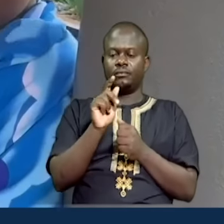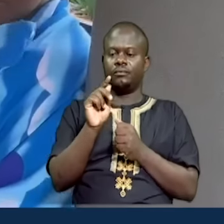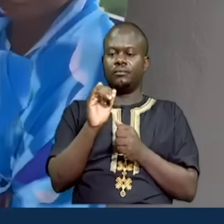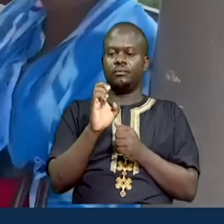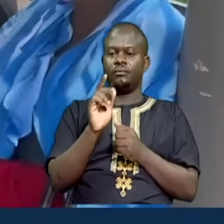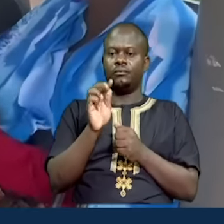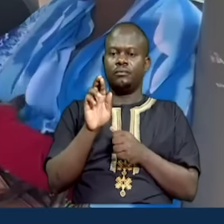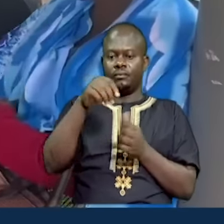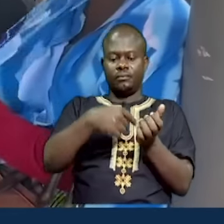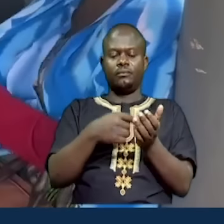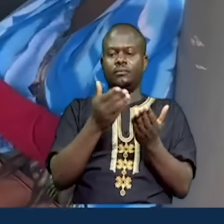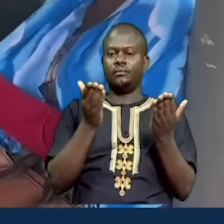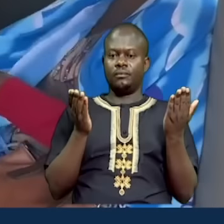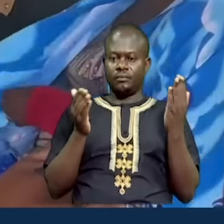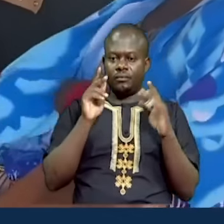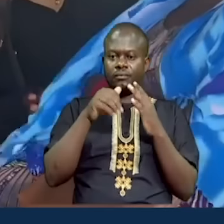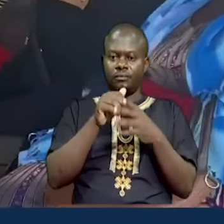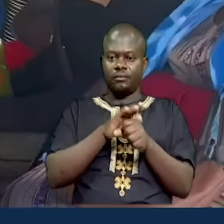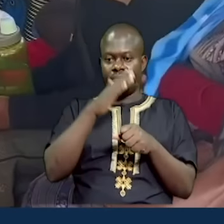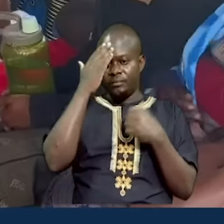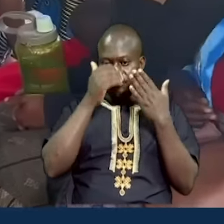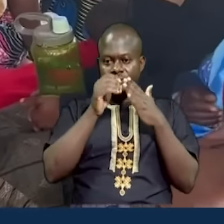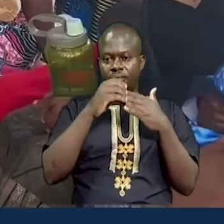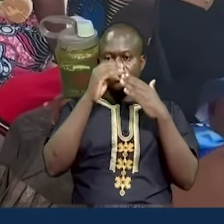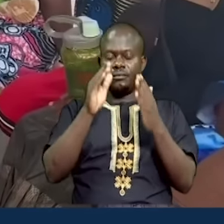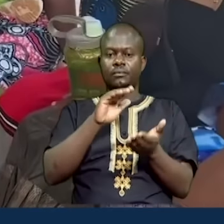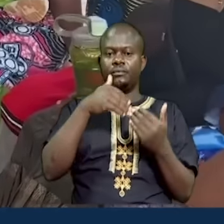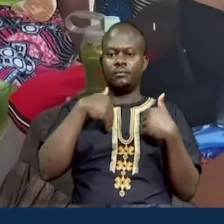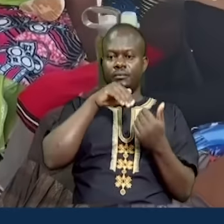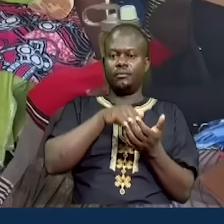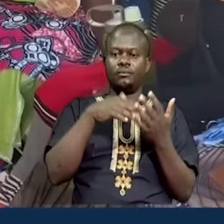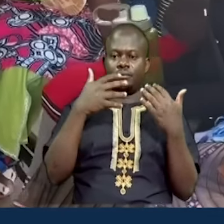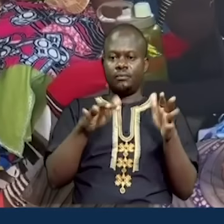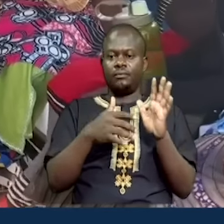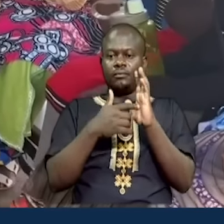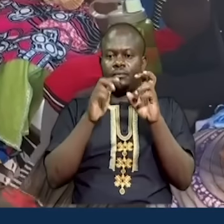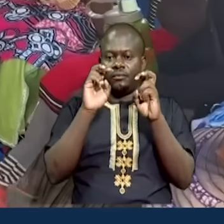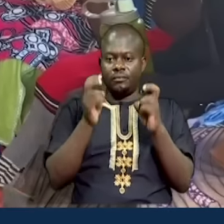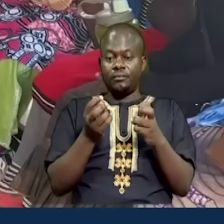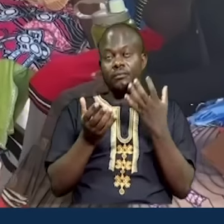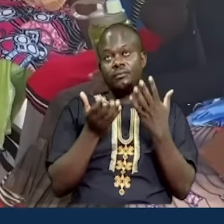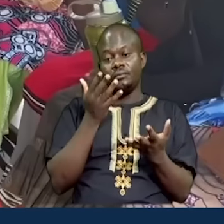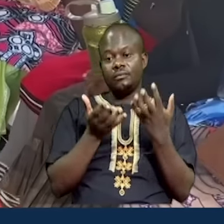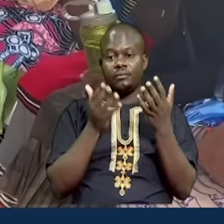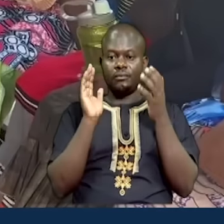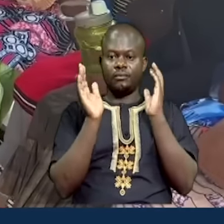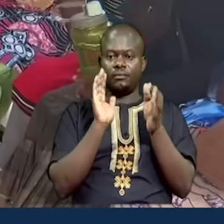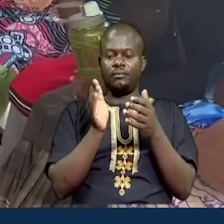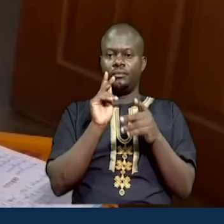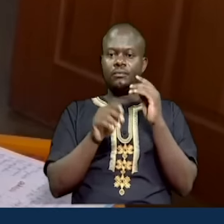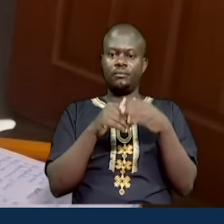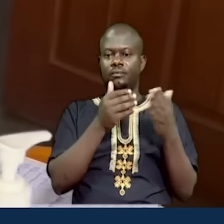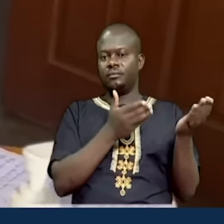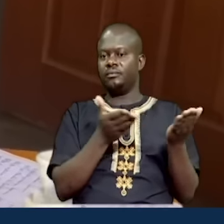kwivuriza ahangaha. Ni abaturage benshi kuko ubuyobozi bw'iki kigo nderabuzima bumaze kutugaragariza ko nibura ikigereranyo cy'abaturage